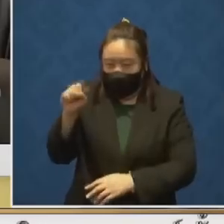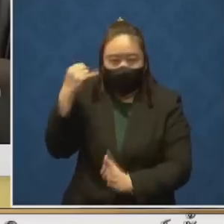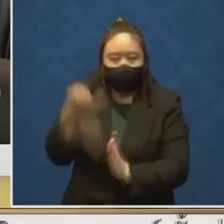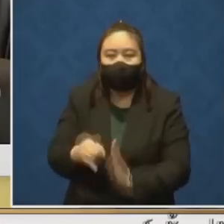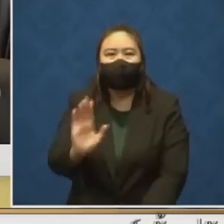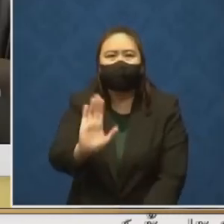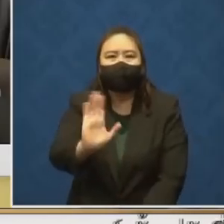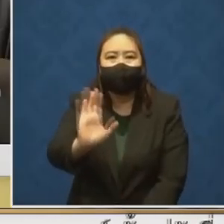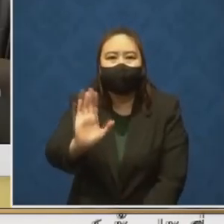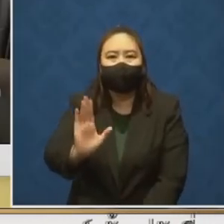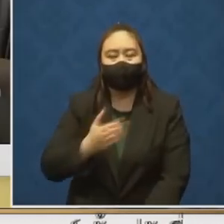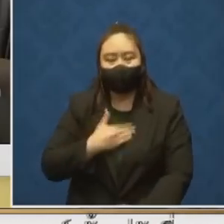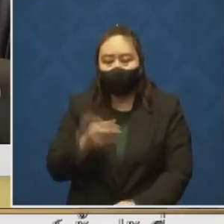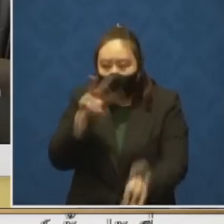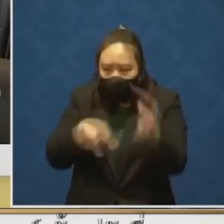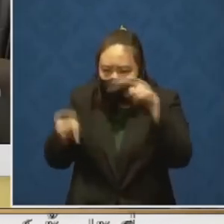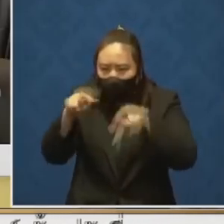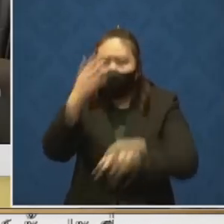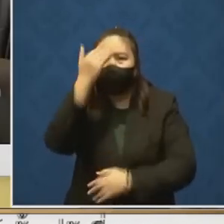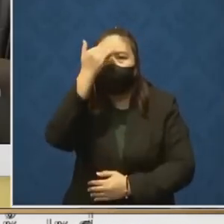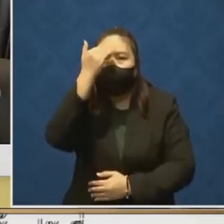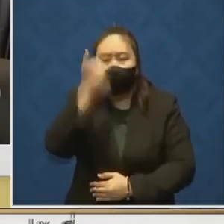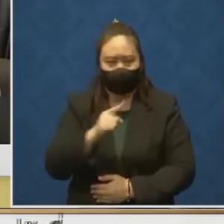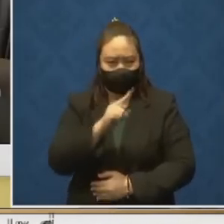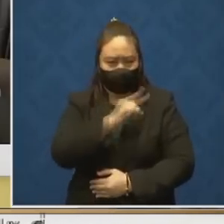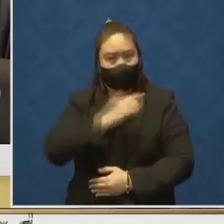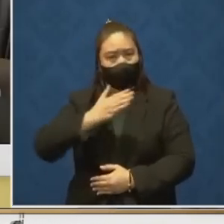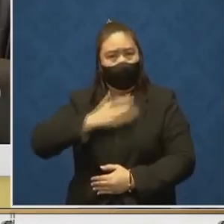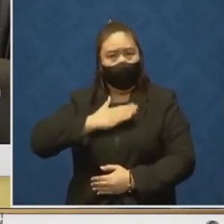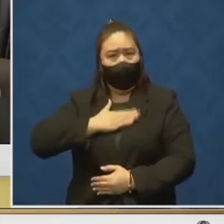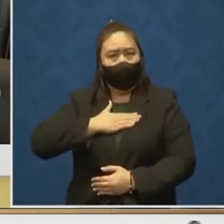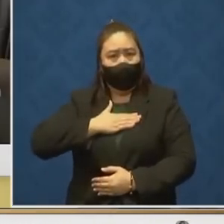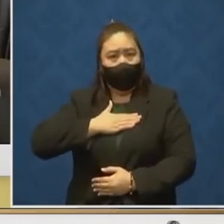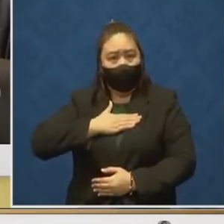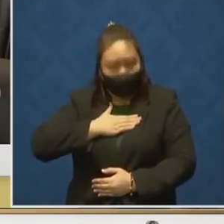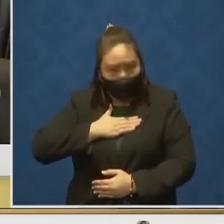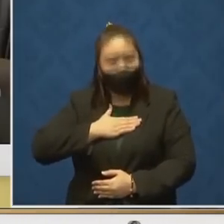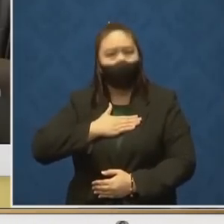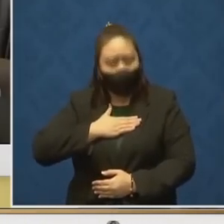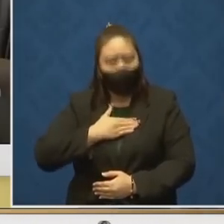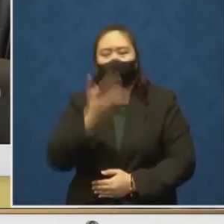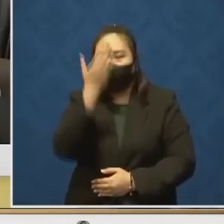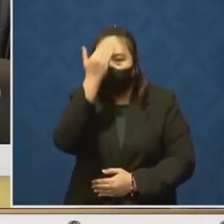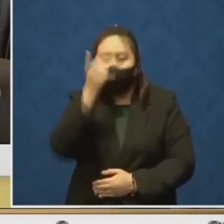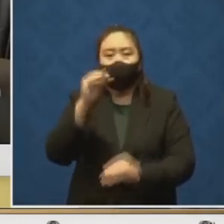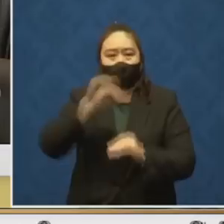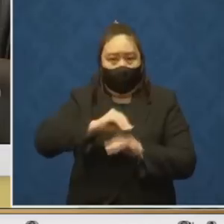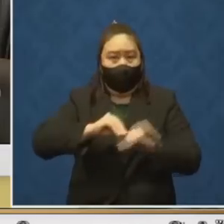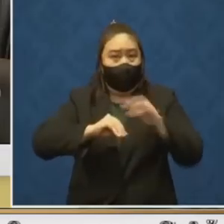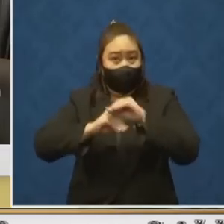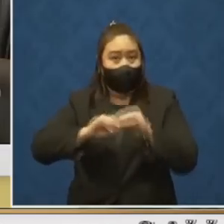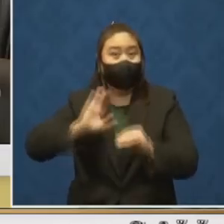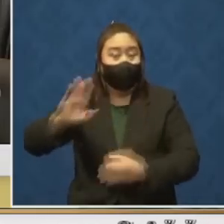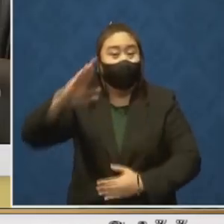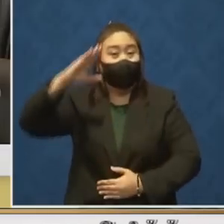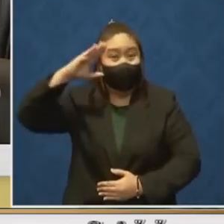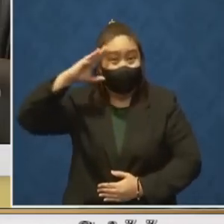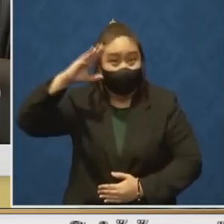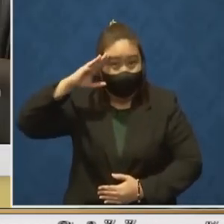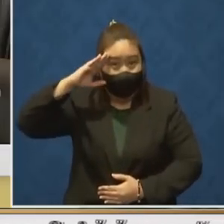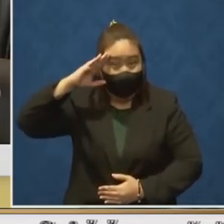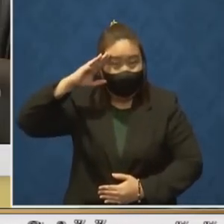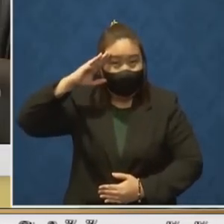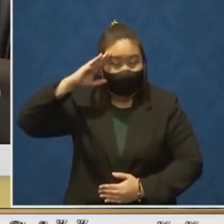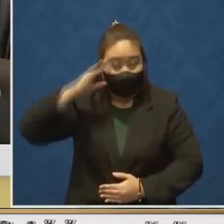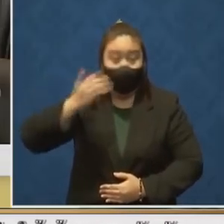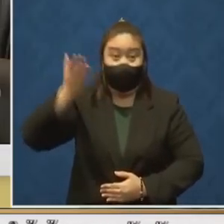ที่ทฉันต้องตามไปปลดสอบเพระนอกจากเป็หน้าที่แล้วกเพราะวาโลงการของกองทับยุครัฐหลัง